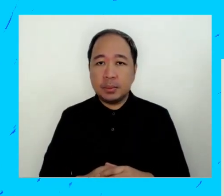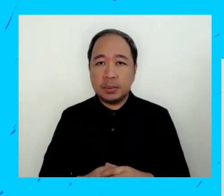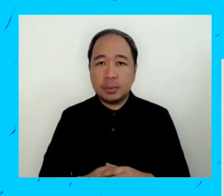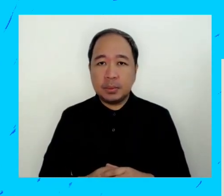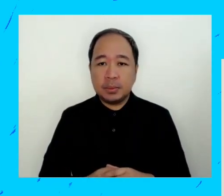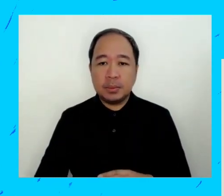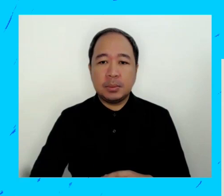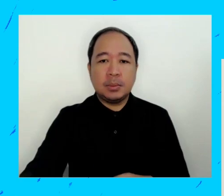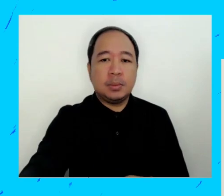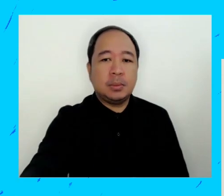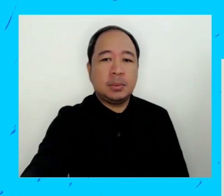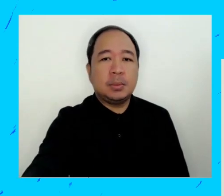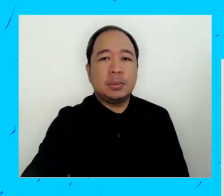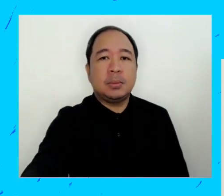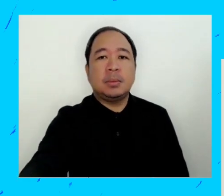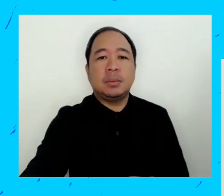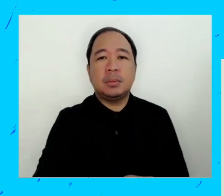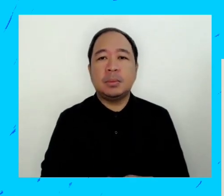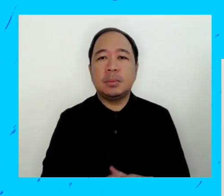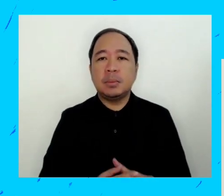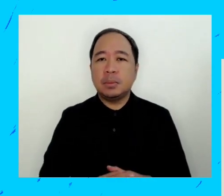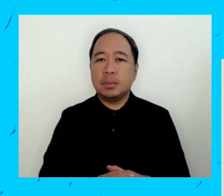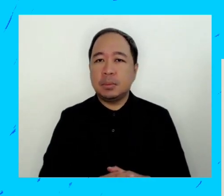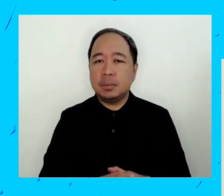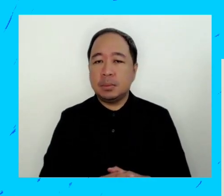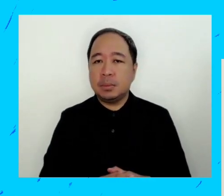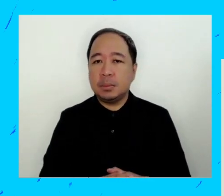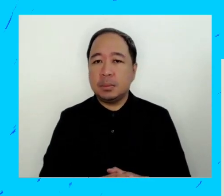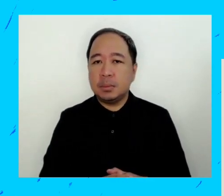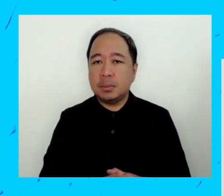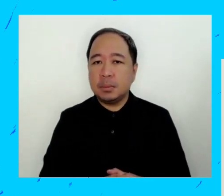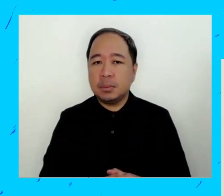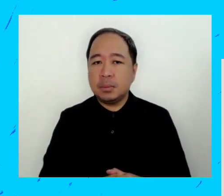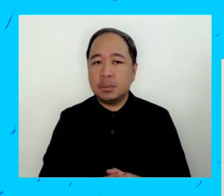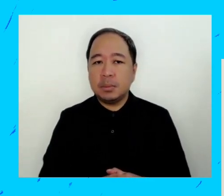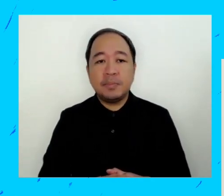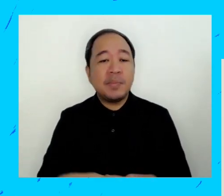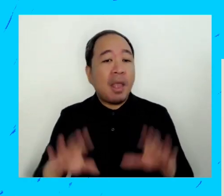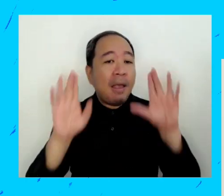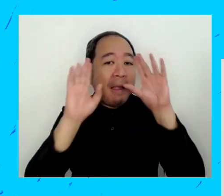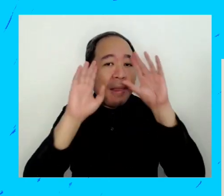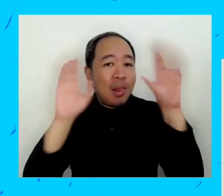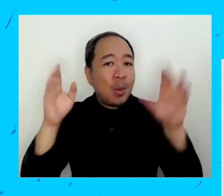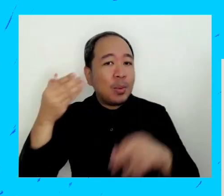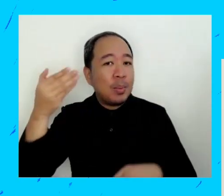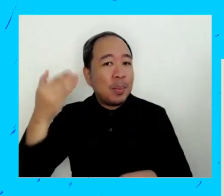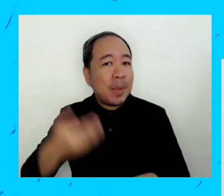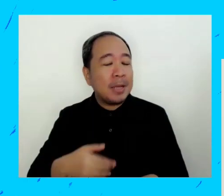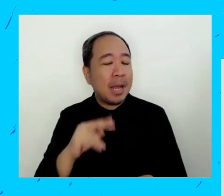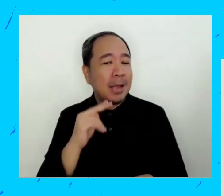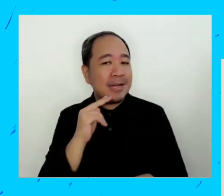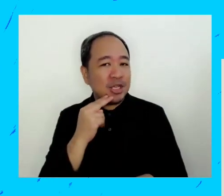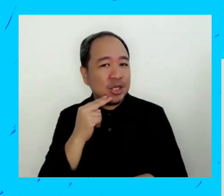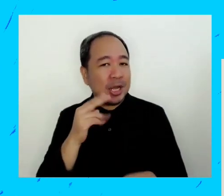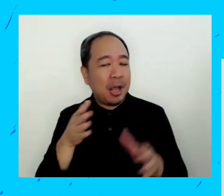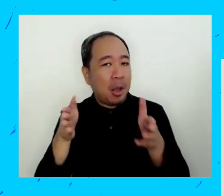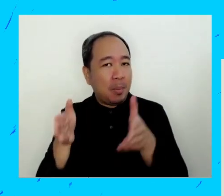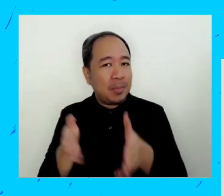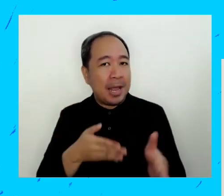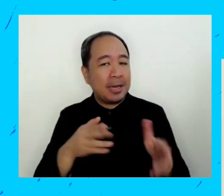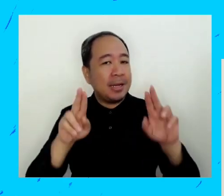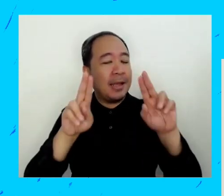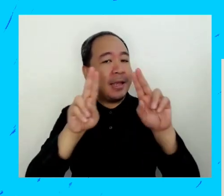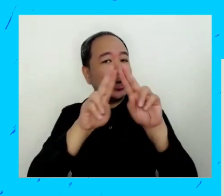Comment ça va? Je suis Pélon de Chedo. Je suis directeur du plan au Nigeria et je